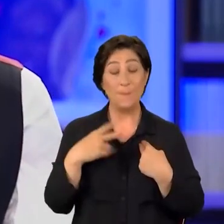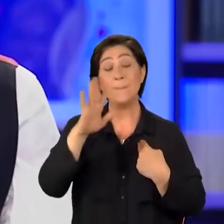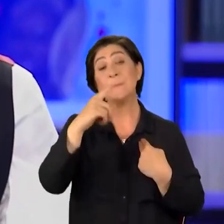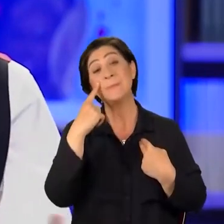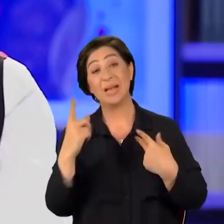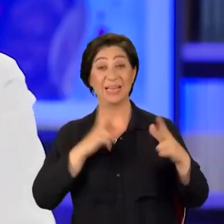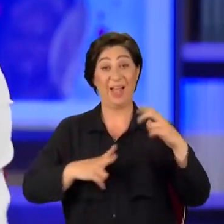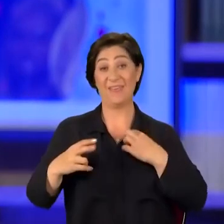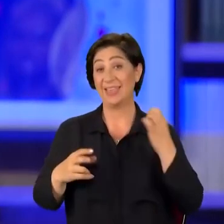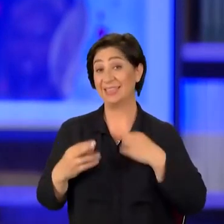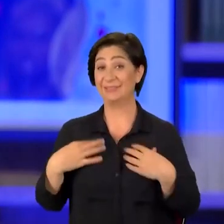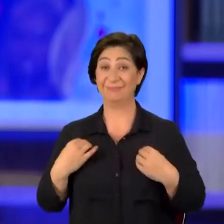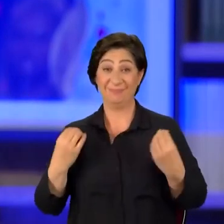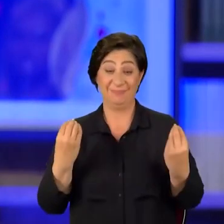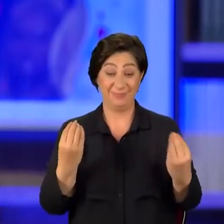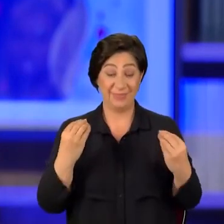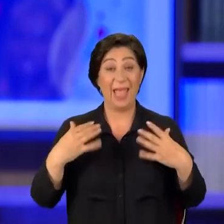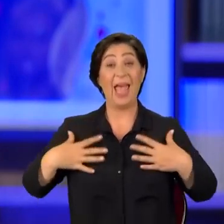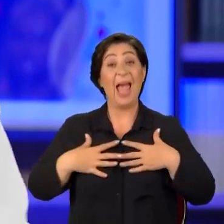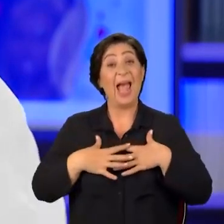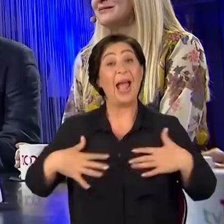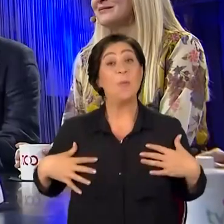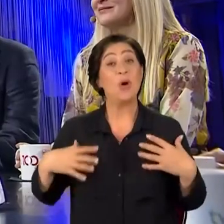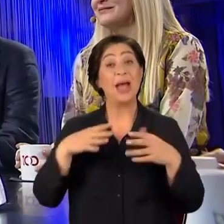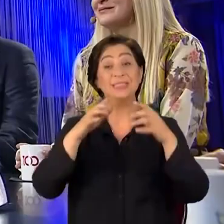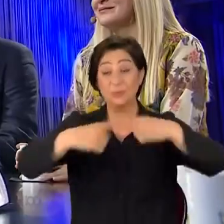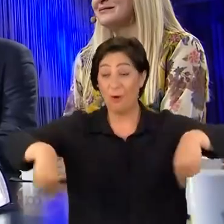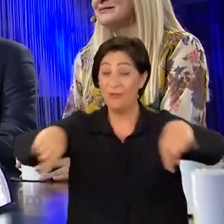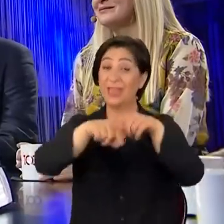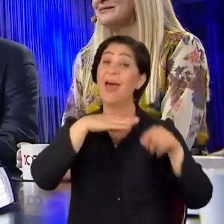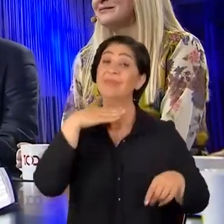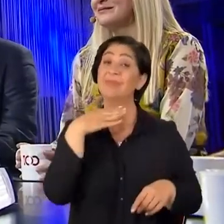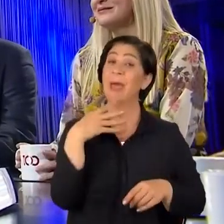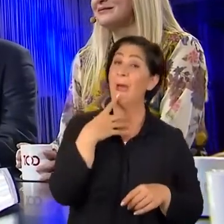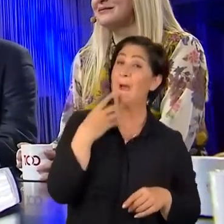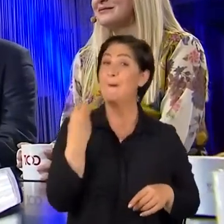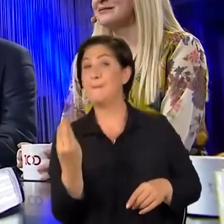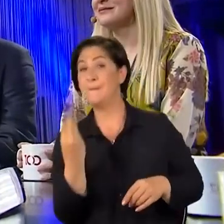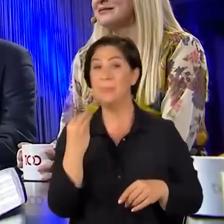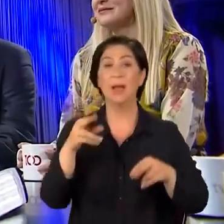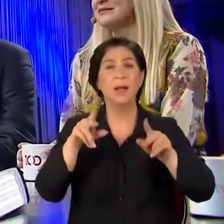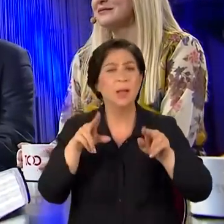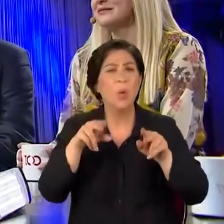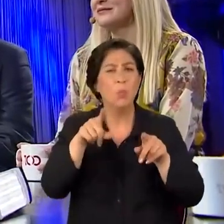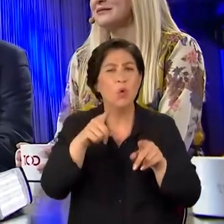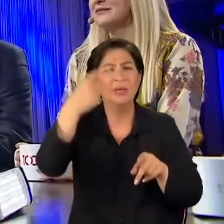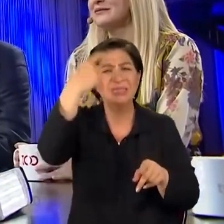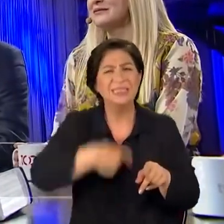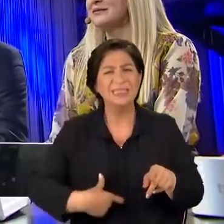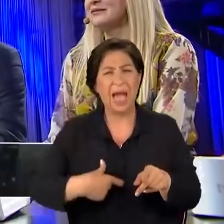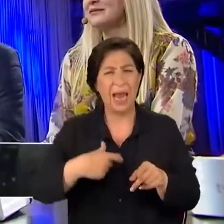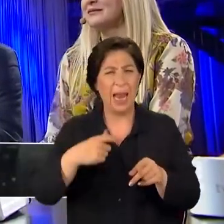bu entariyi aldım, kaburga sofrasında ne güzel et yedik filan gibilerden, bu işte kişisel performansın